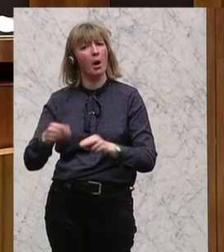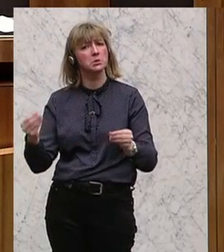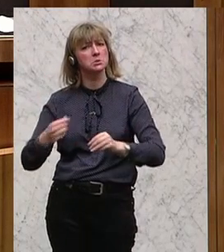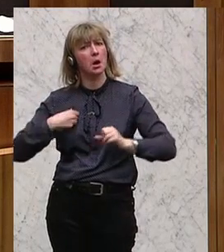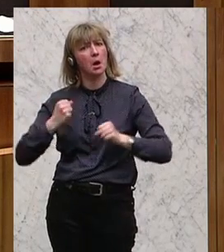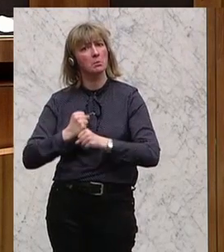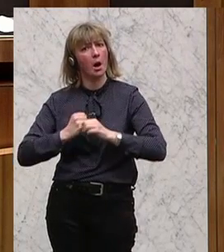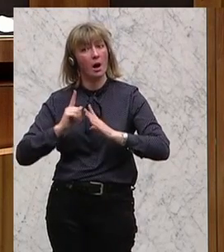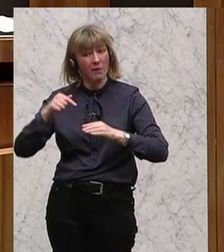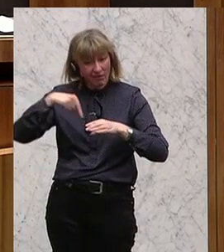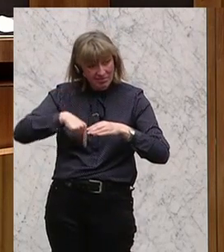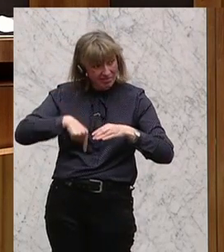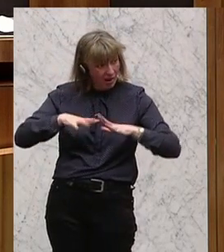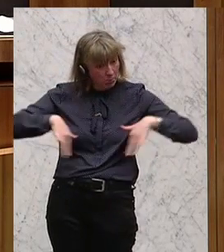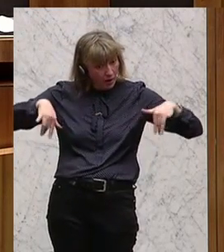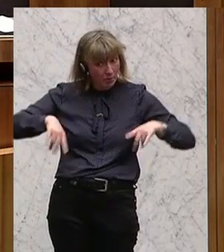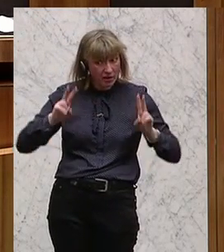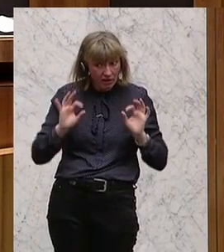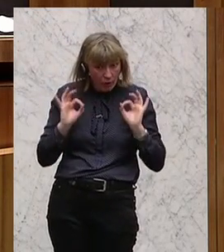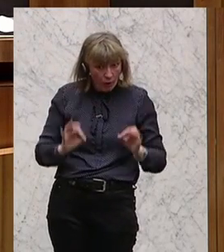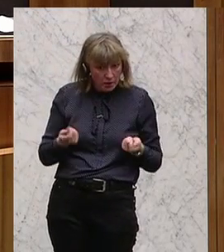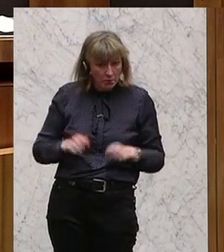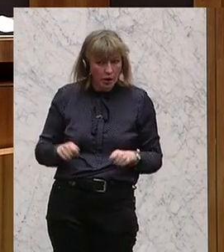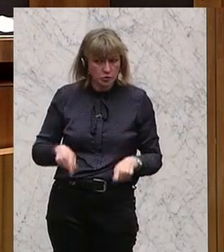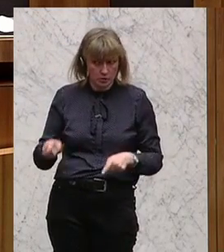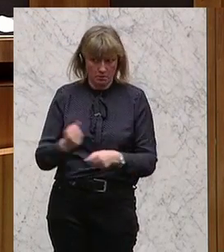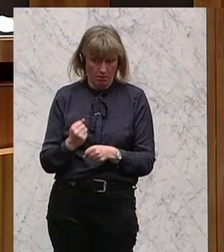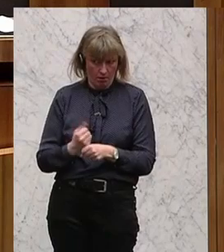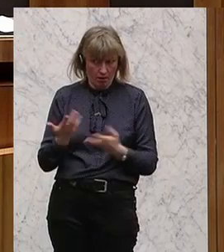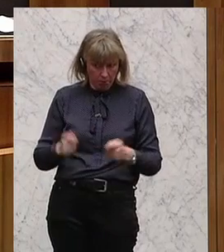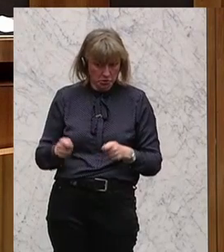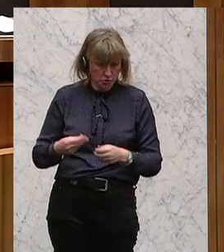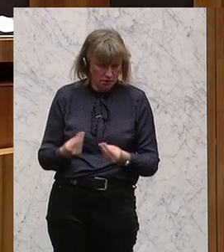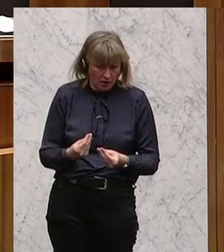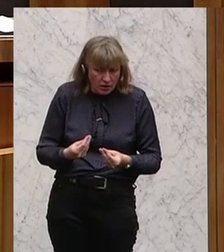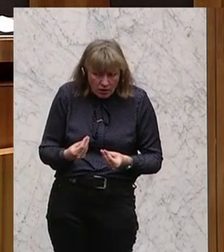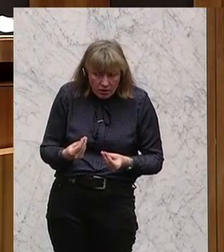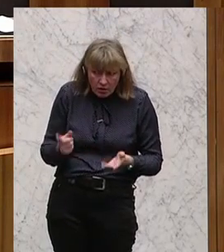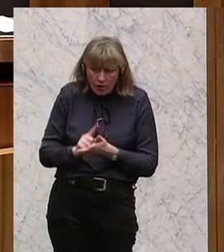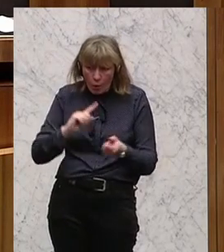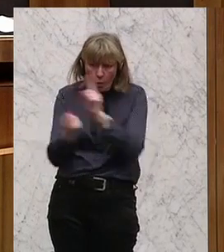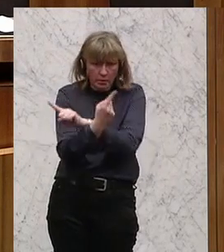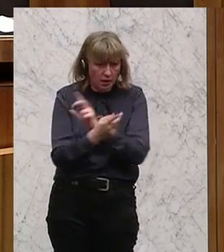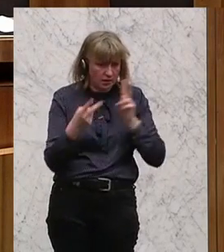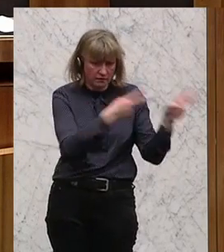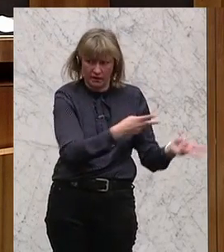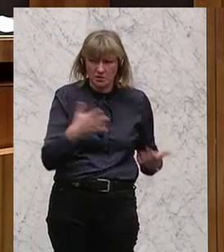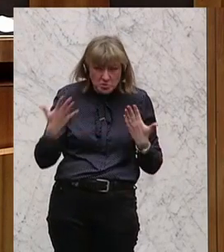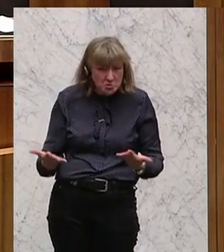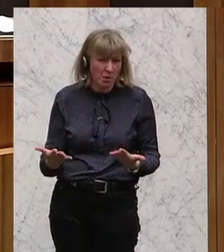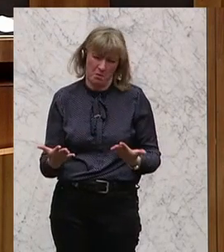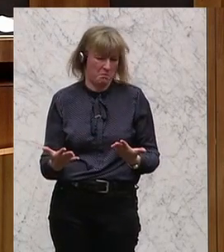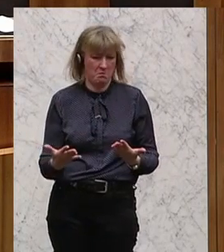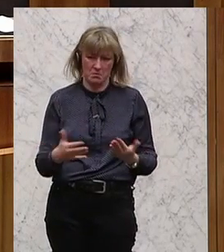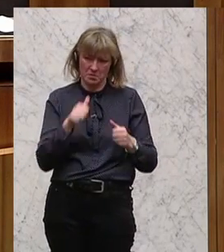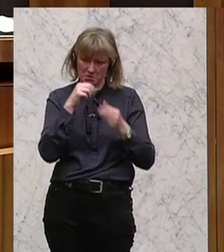fahren und hier herinnen, wenn es um konkrete Beschlüsse geht, dann bringen Sie Dinge auf den Weg, die völlig in eine umgekehrte Richtung gehen und das ist nicht ehrlich.